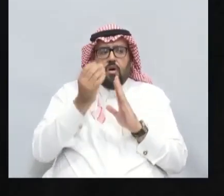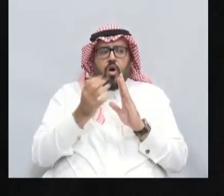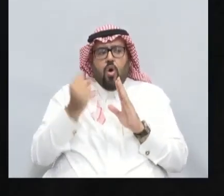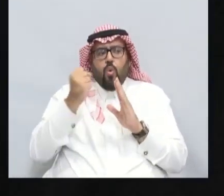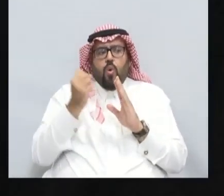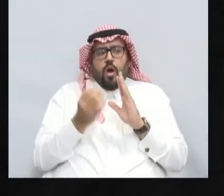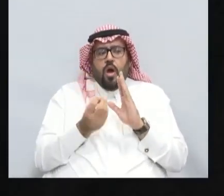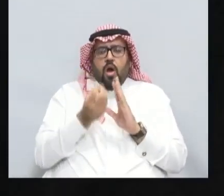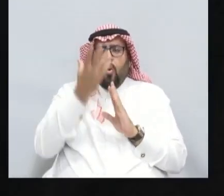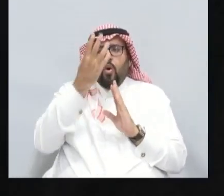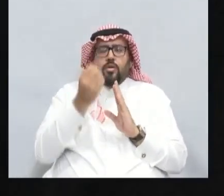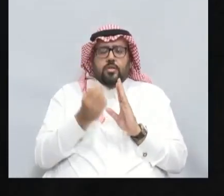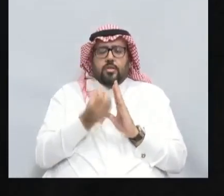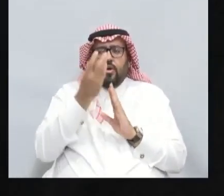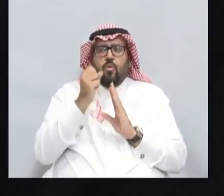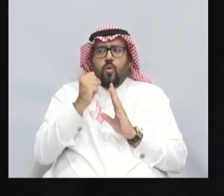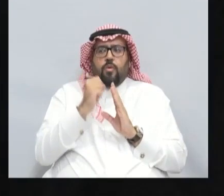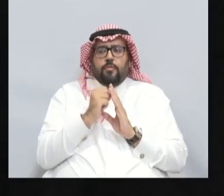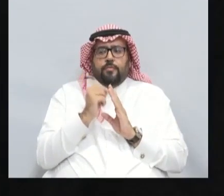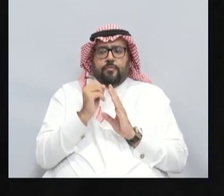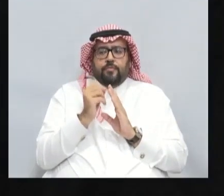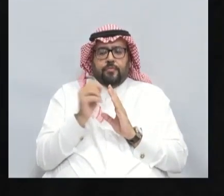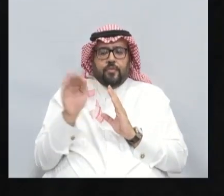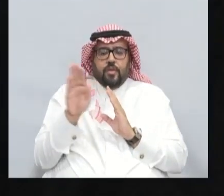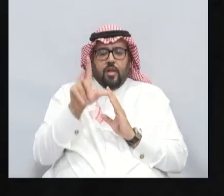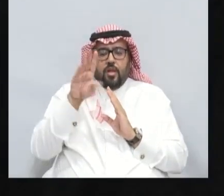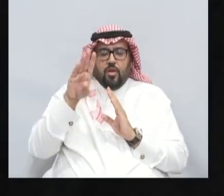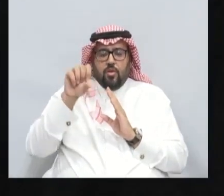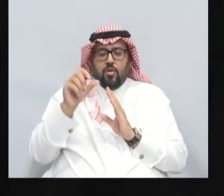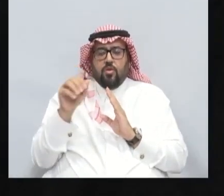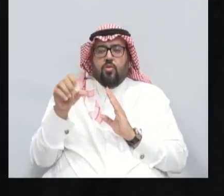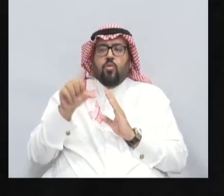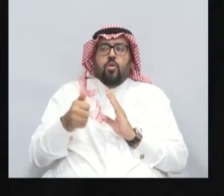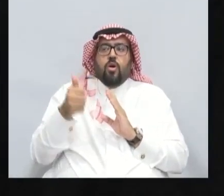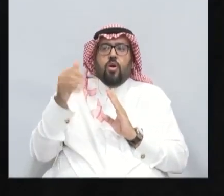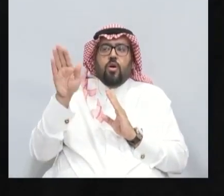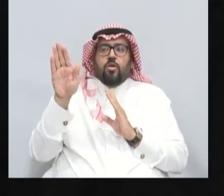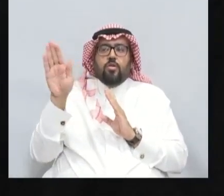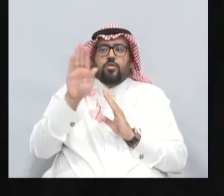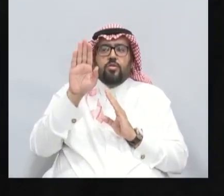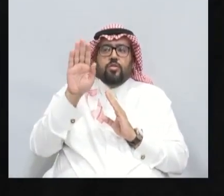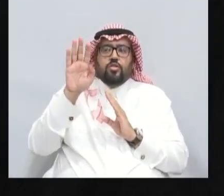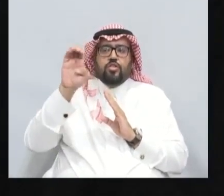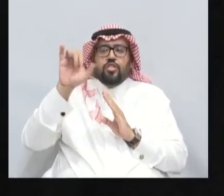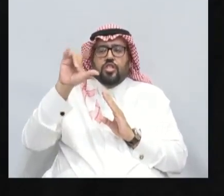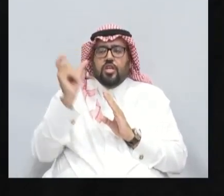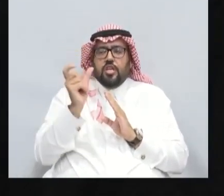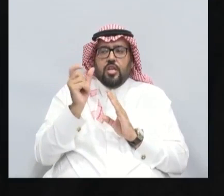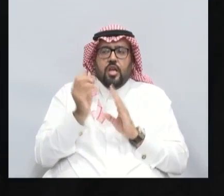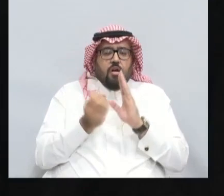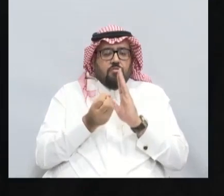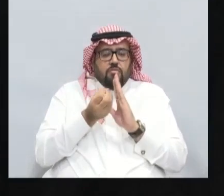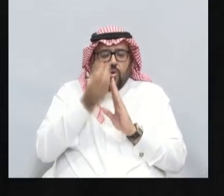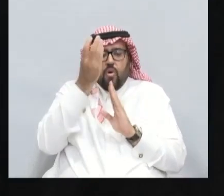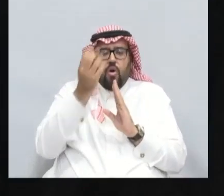كمية كثيرة من السيليكا، مركب السيليكا سيليكون وأكسجين، عنصري السيليكون والأكسجين. ما الذي يحدث لهذا